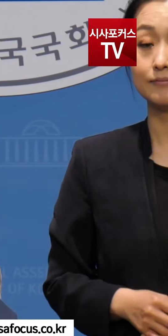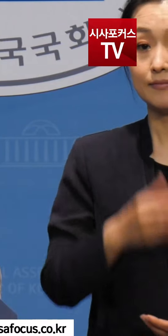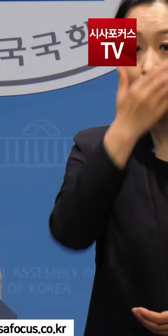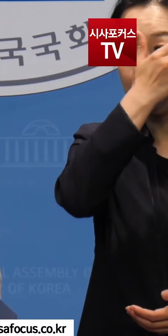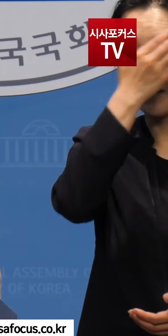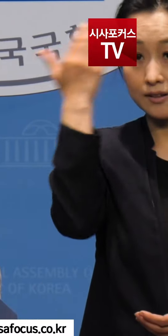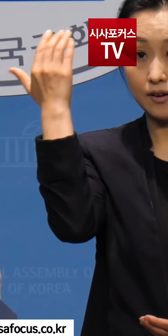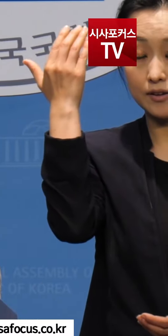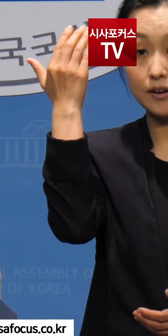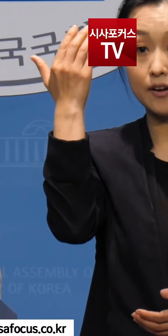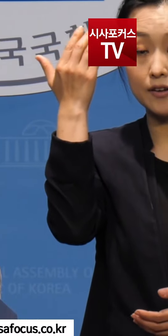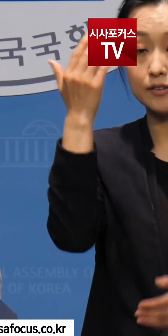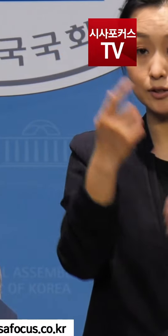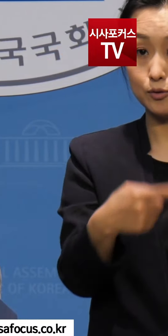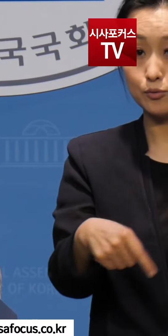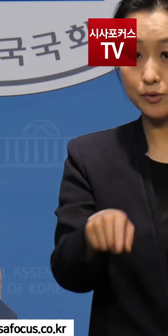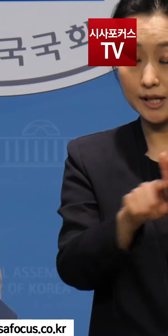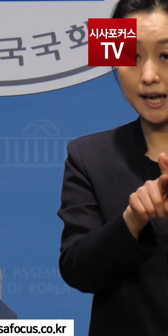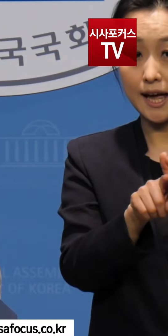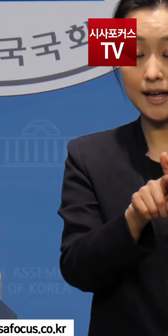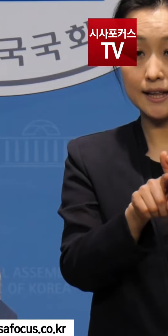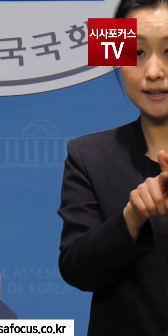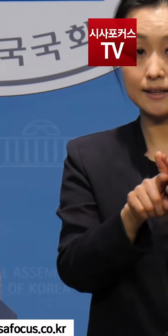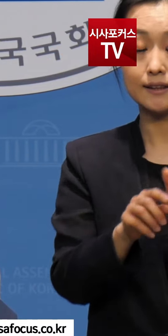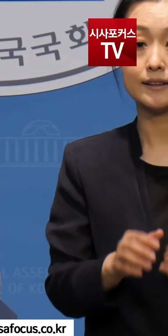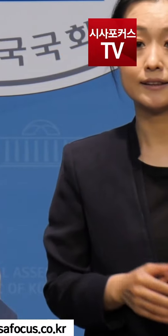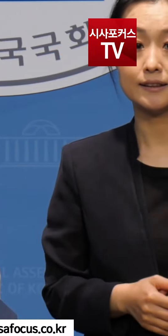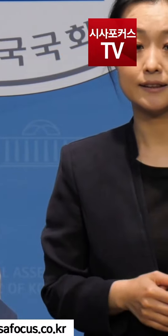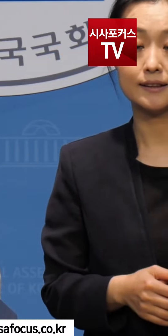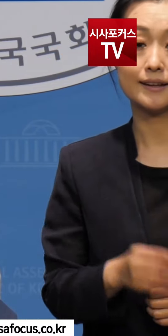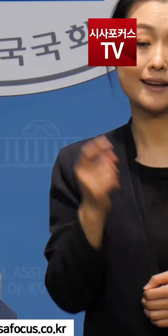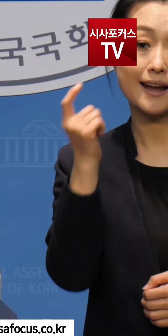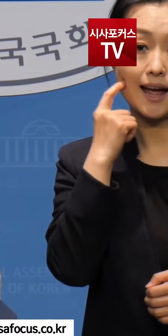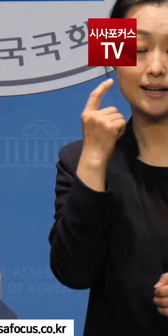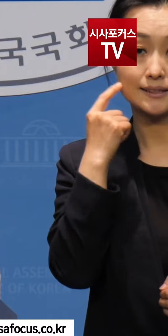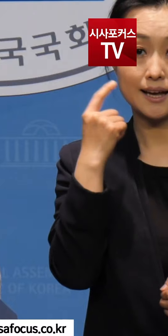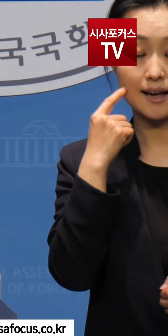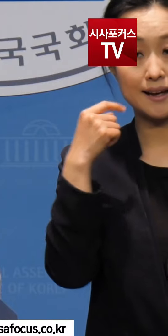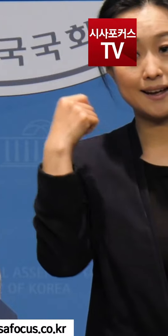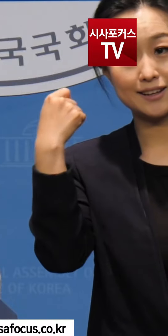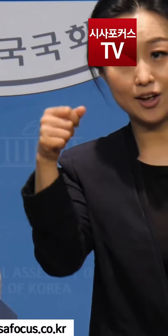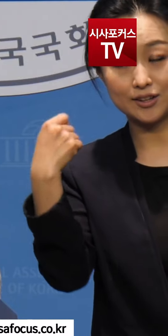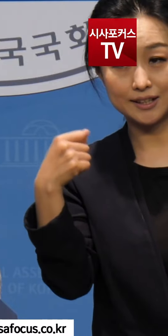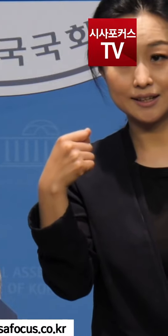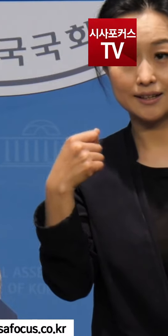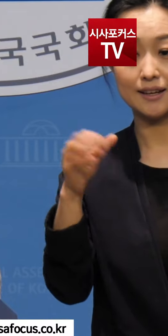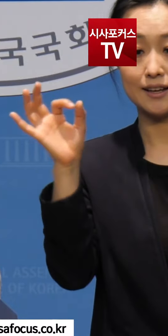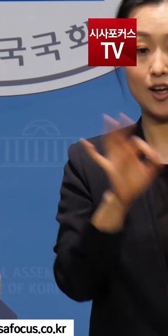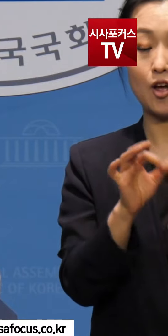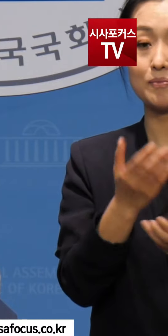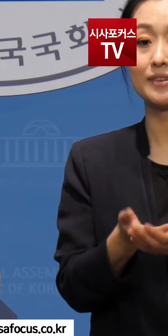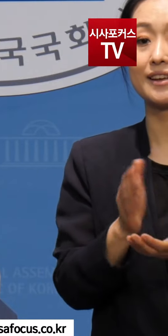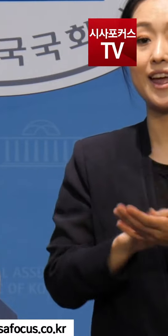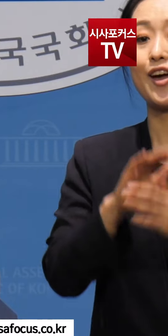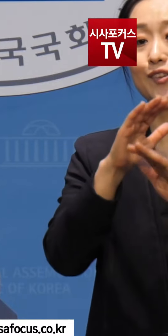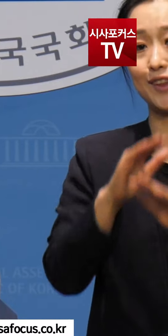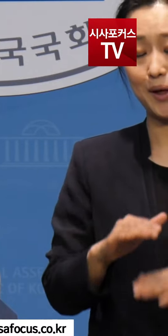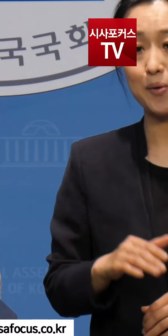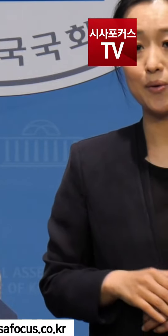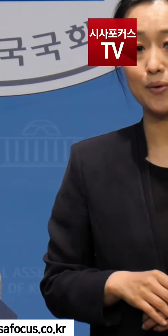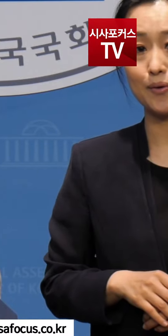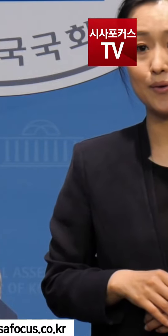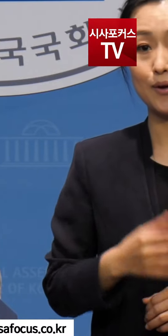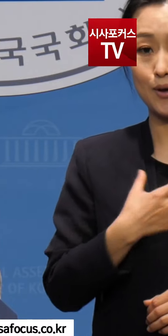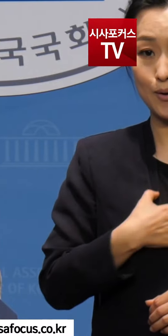청년 세대를 위한다는 위장된 정부 연금 개혁안, 차라리